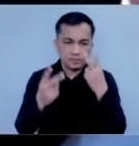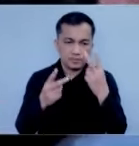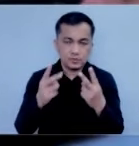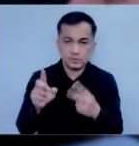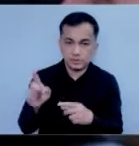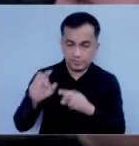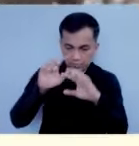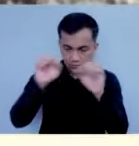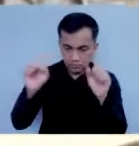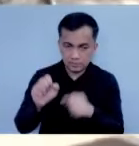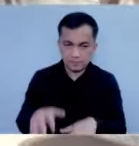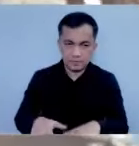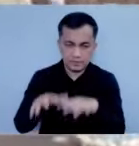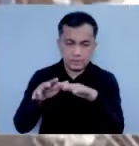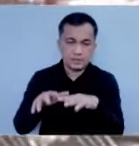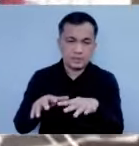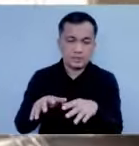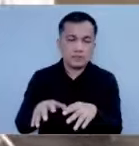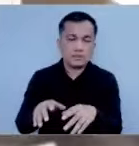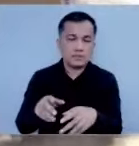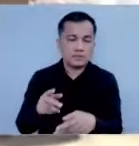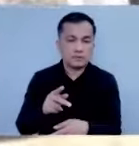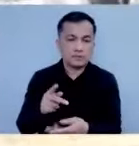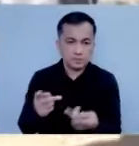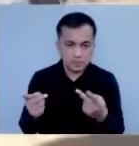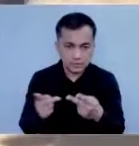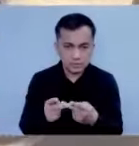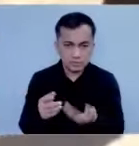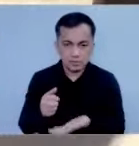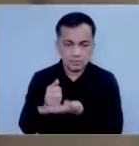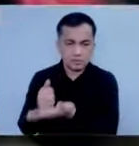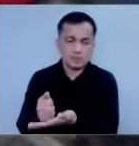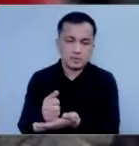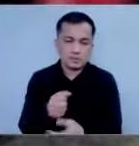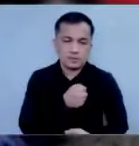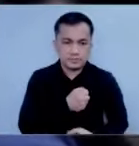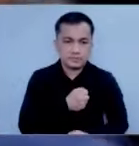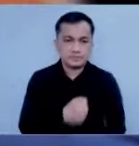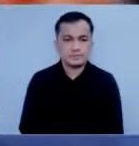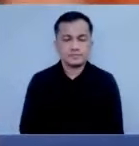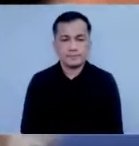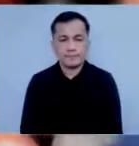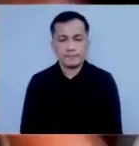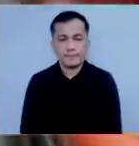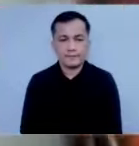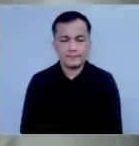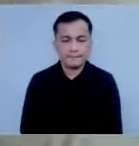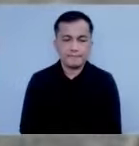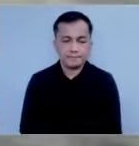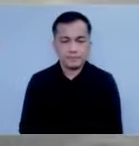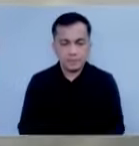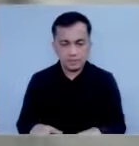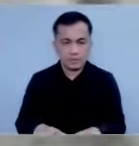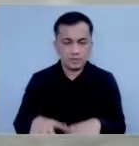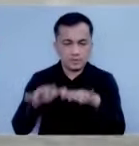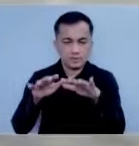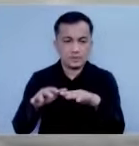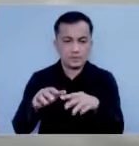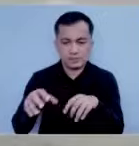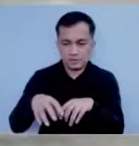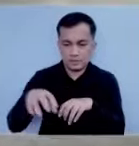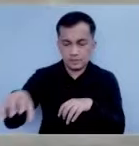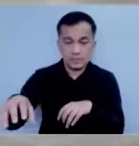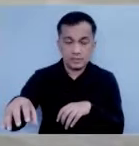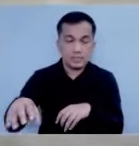mga binahang lugar. Naghatid naman ng tulong ang mga sundalo. Umabot din ang baha hanggang sa kapitbahay ng